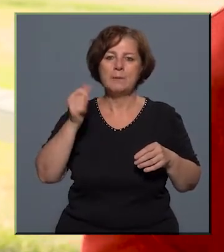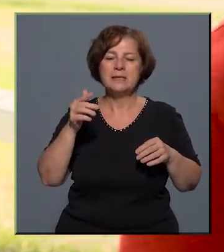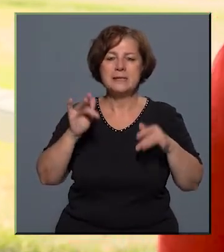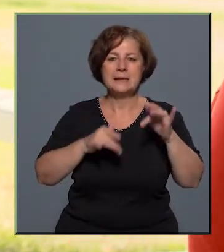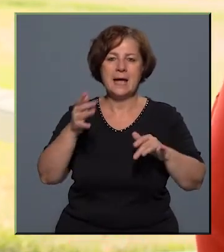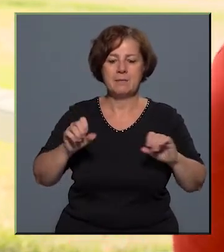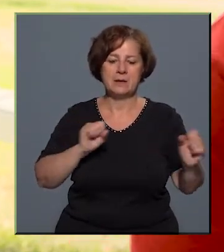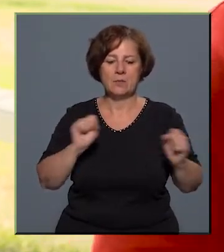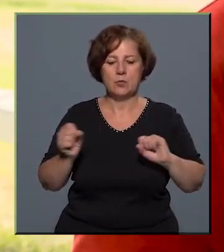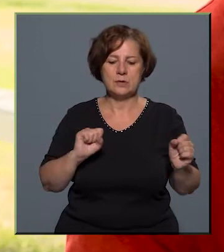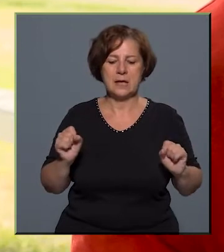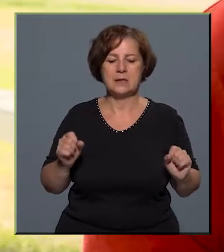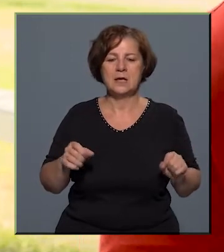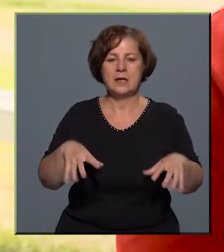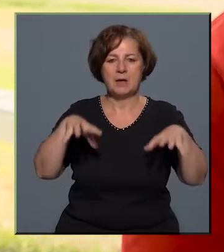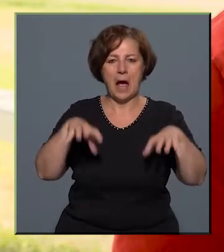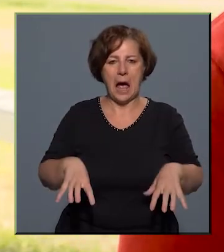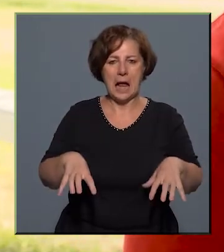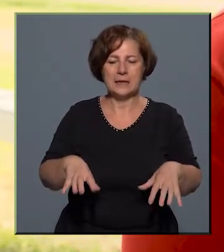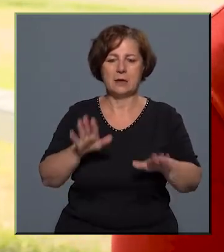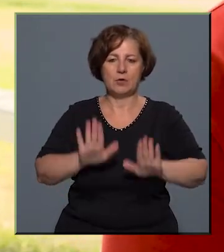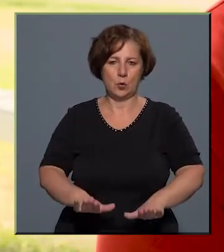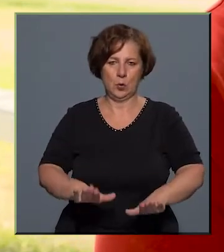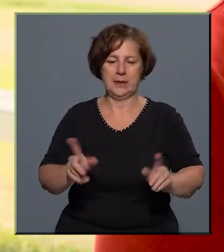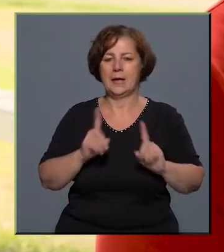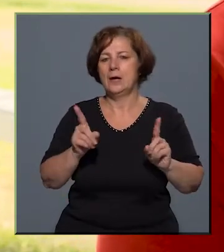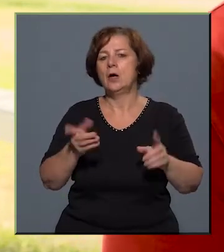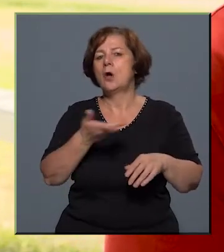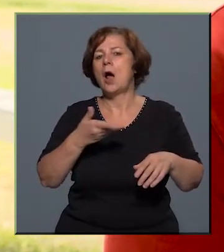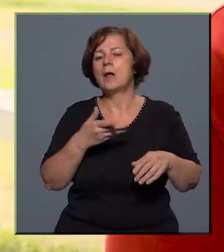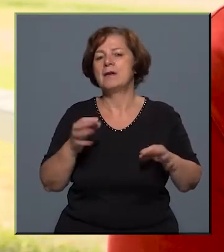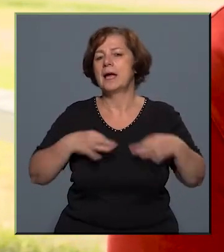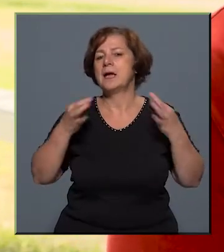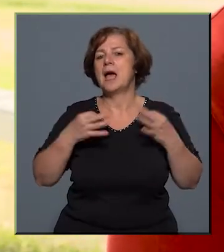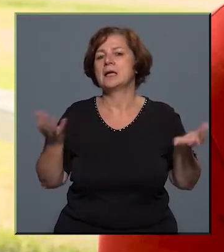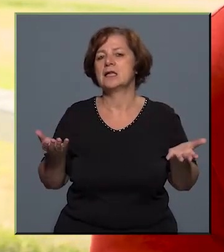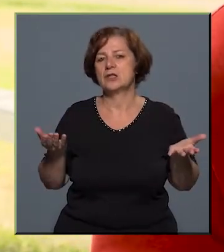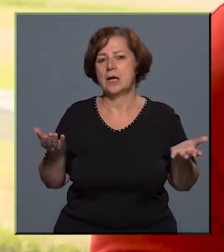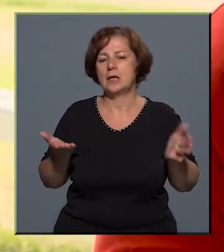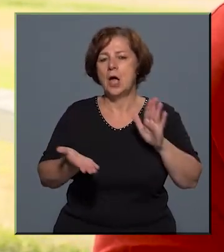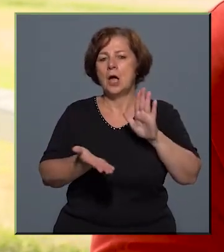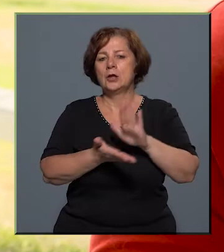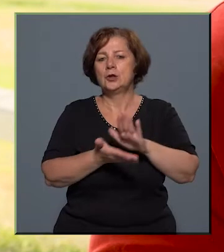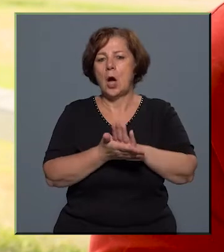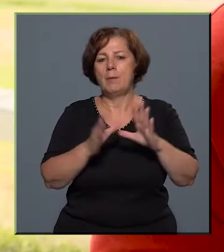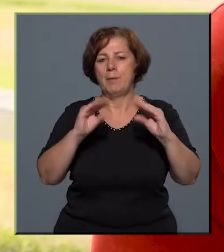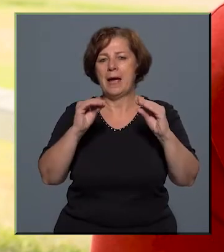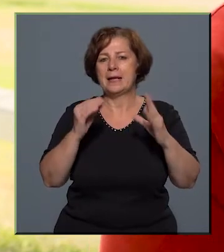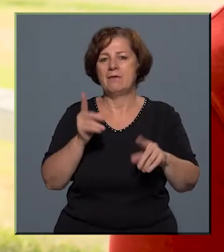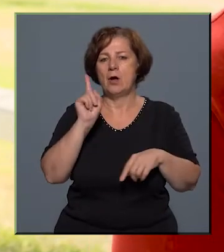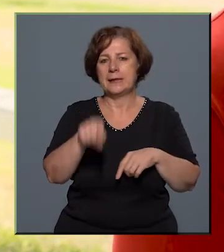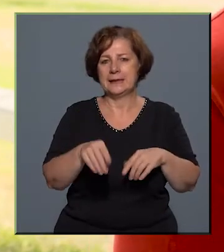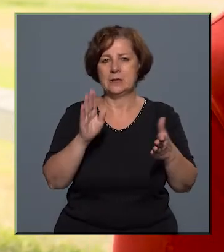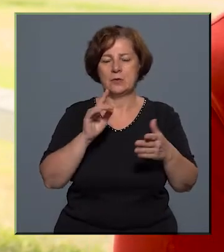hogy kicsit helyben így mozgatom, és nem kell statikusan ott állnia, vagy ülnie, attól alapvetően egy egészséges talpárnázattal